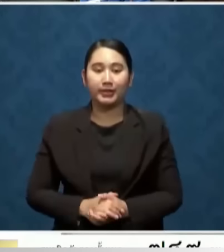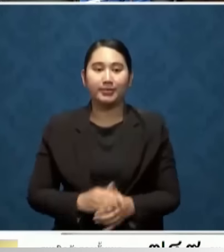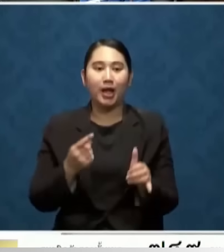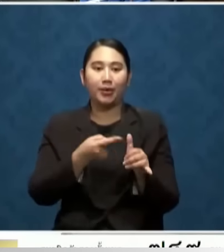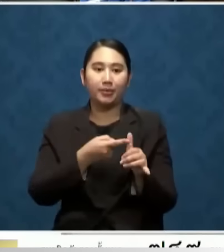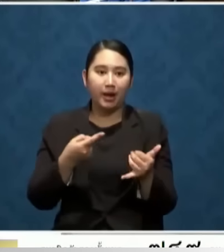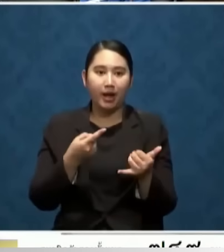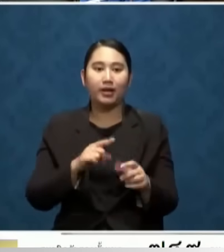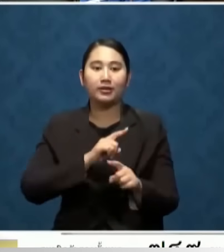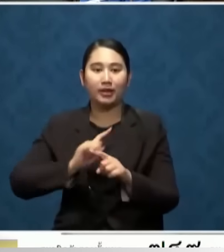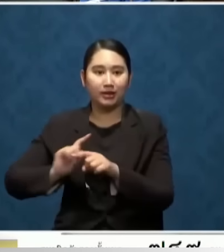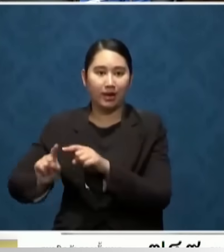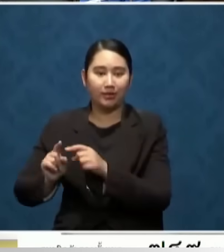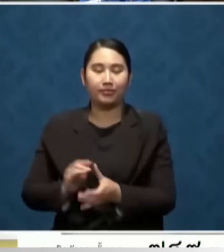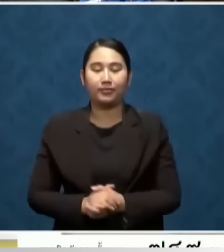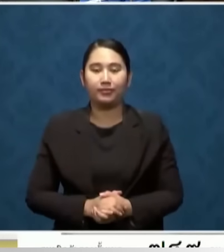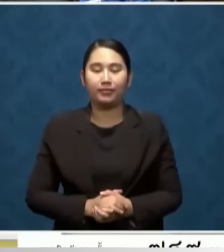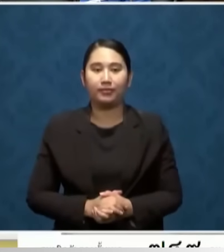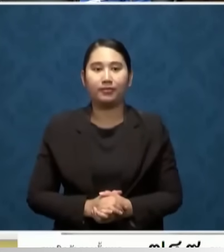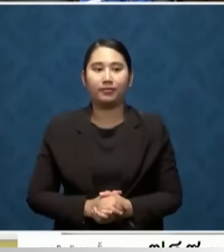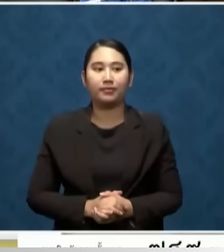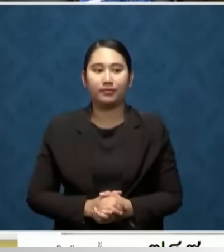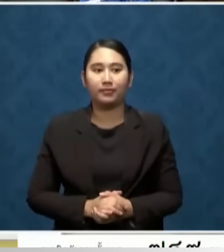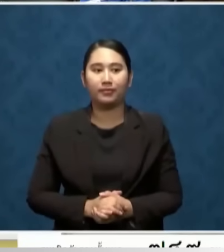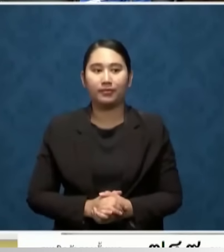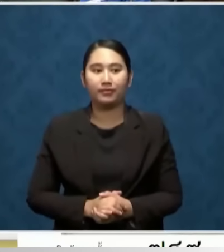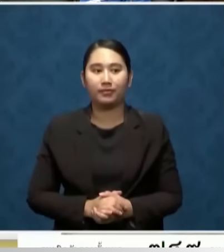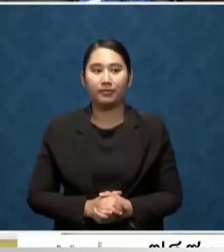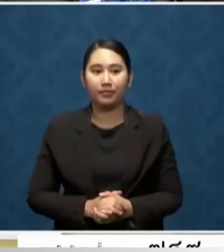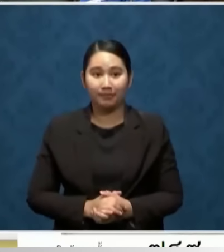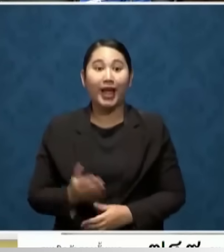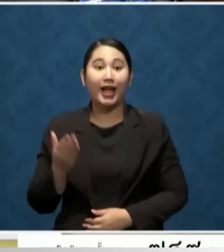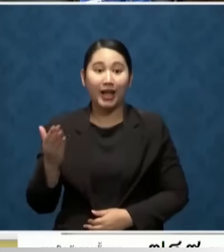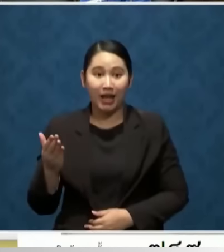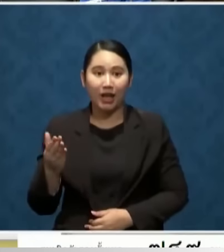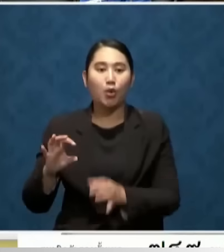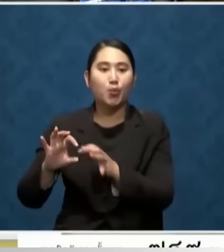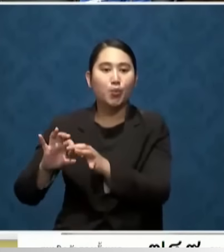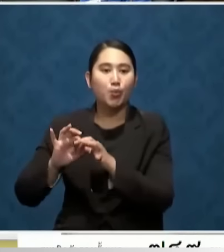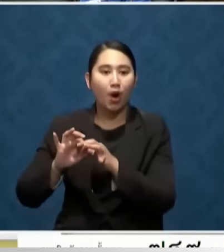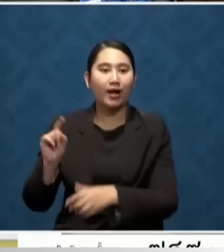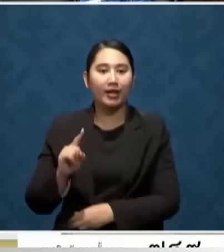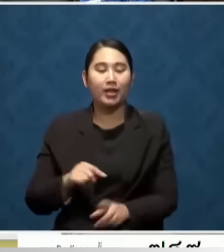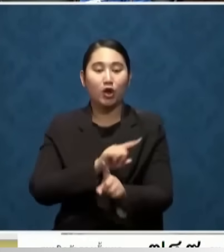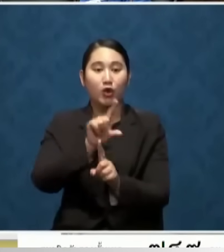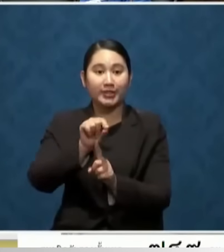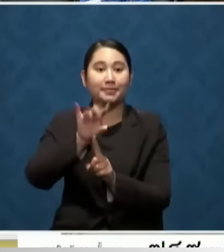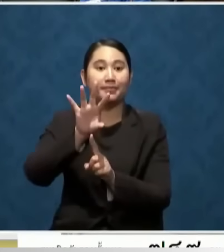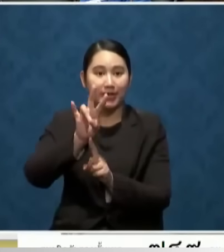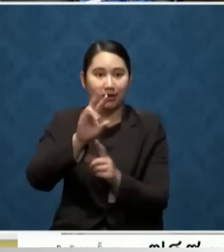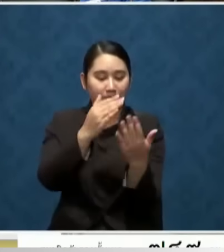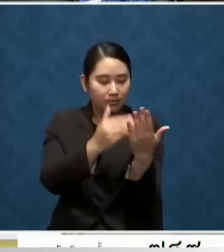ะครับซึ่งตรงนี้เนี่ยข้อที่ท่านชาดาอาจจะกังวลคือข้อที่27ผมอ่